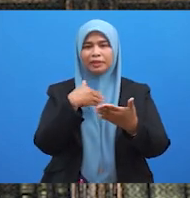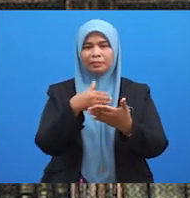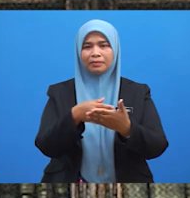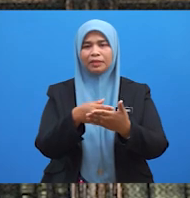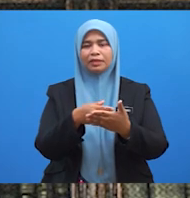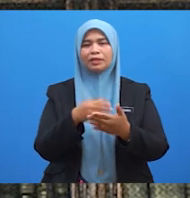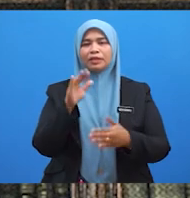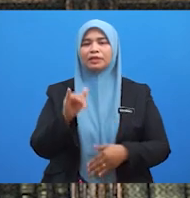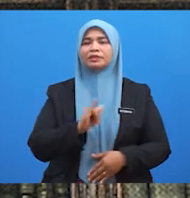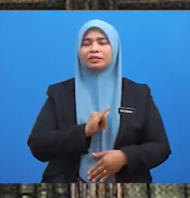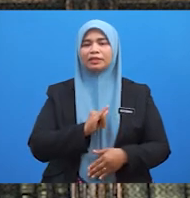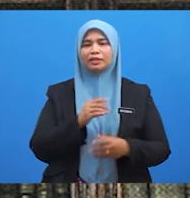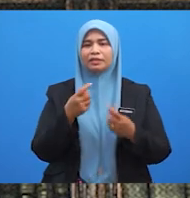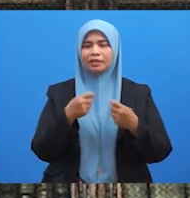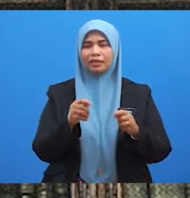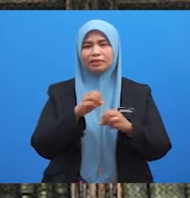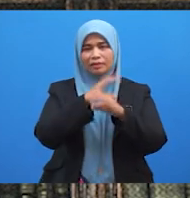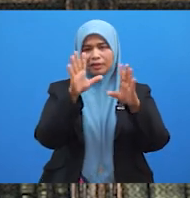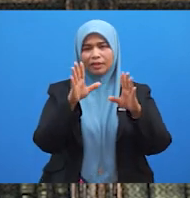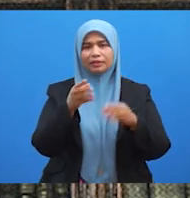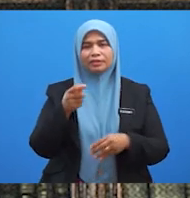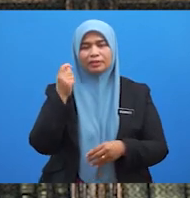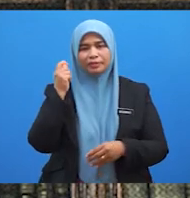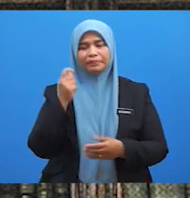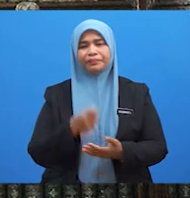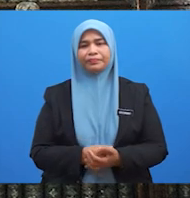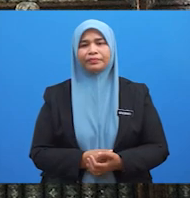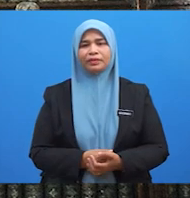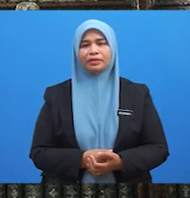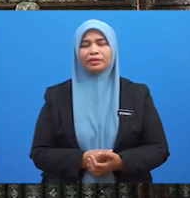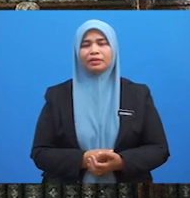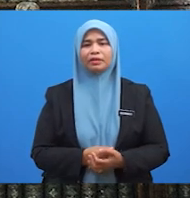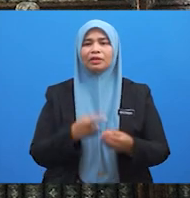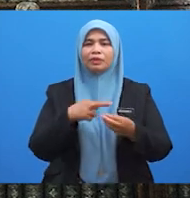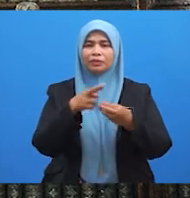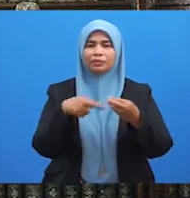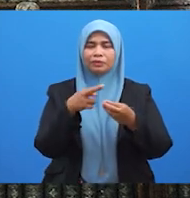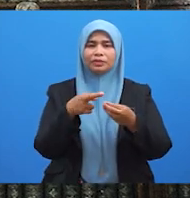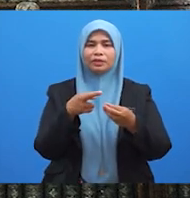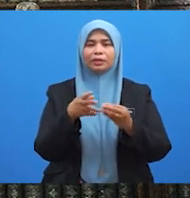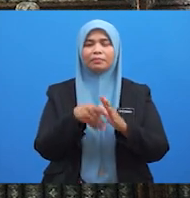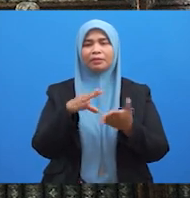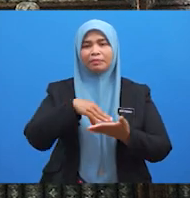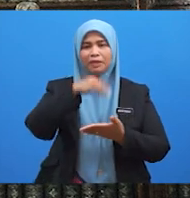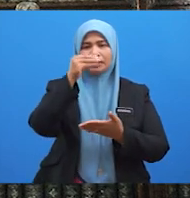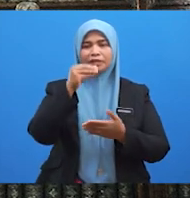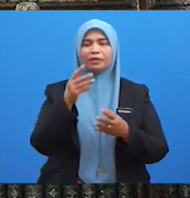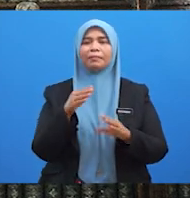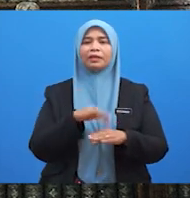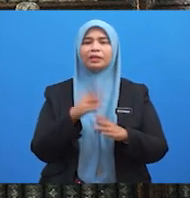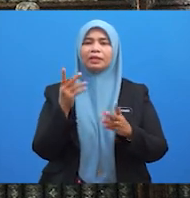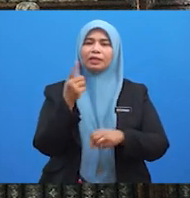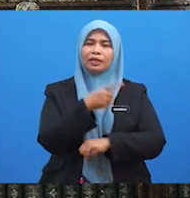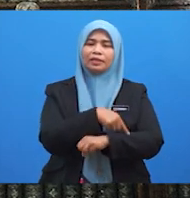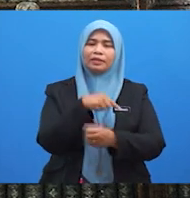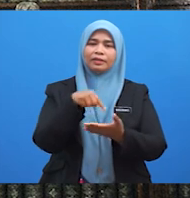penyampaian yang saya telah terangkan tadi. Rumusan pembelajaran pada